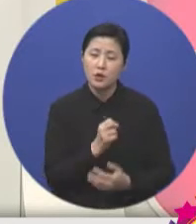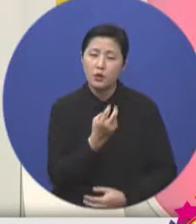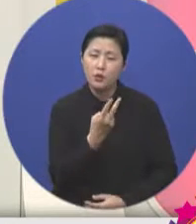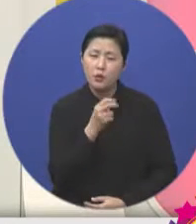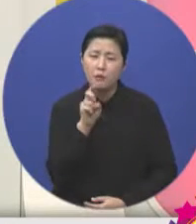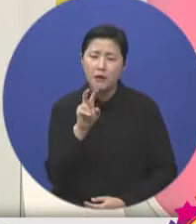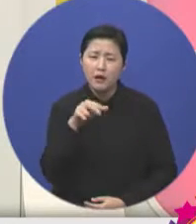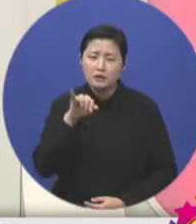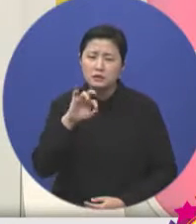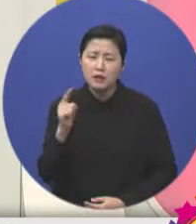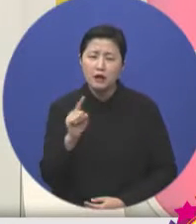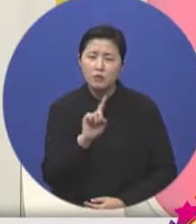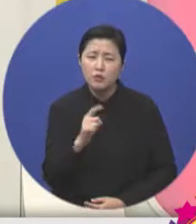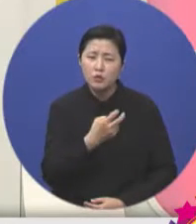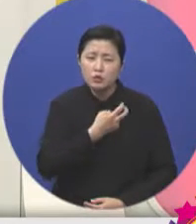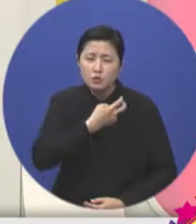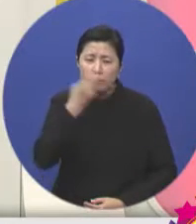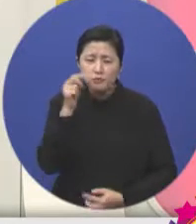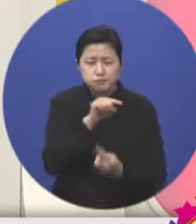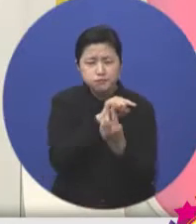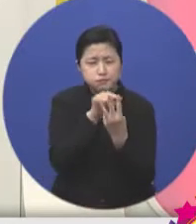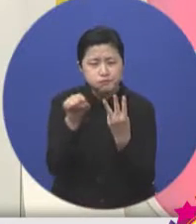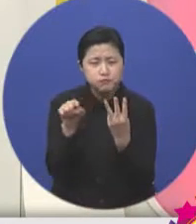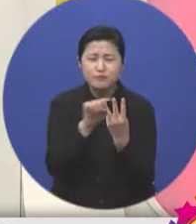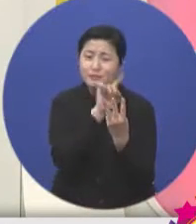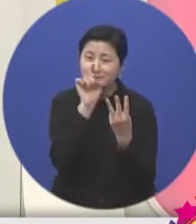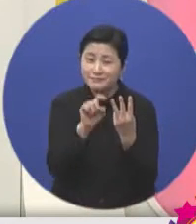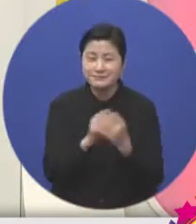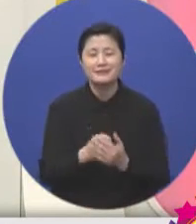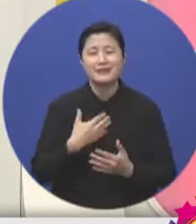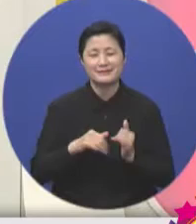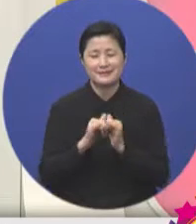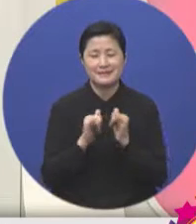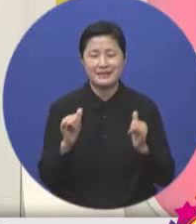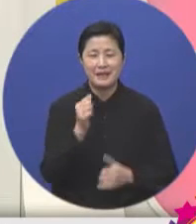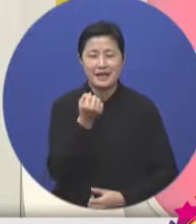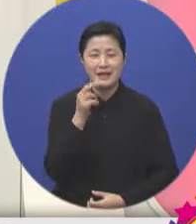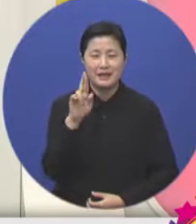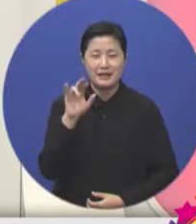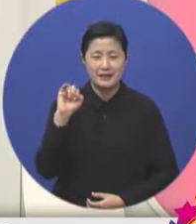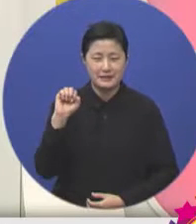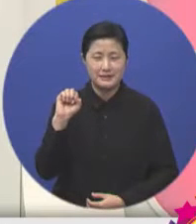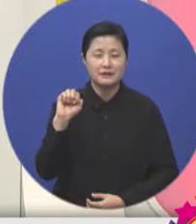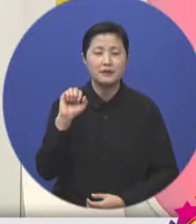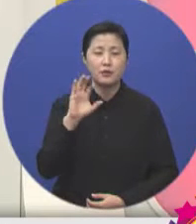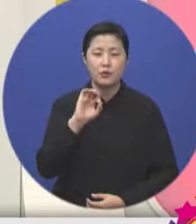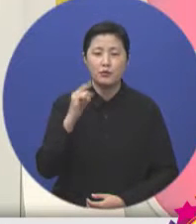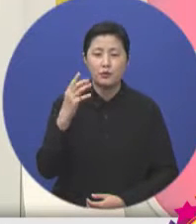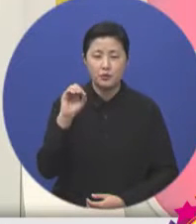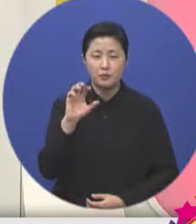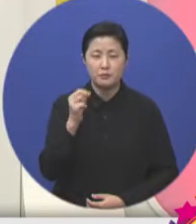요망지다가 과연 똑똑하다, 모질다, 지독하다. 자, 정답을 아시는 분은